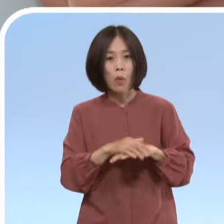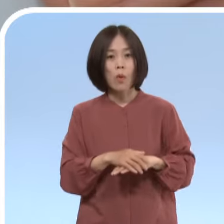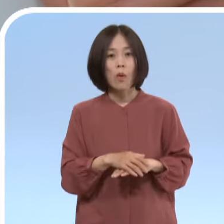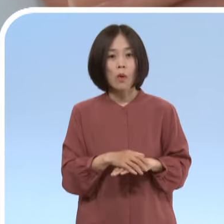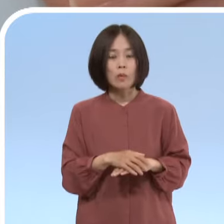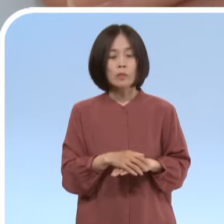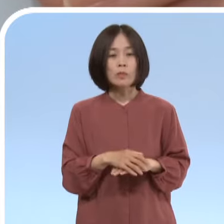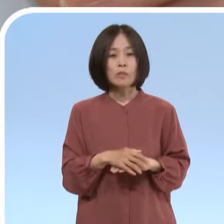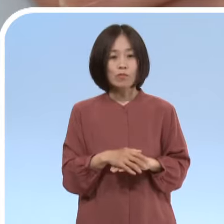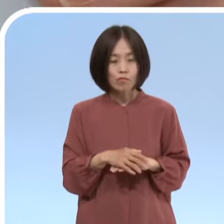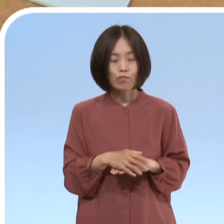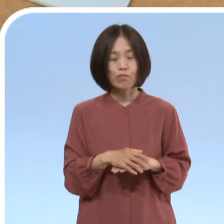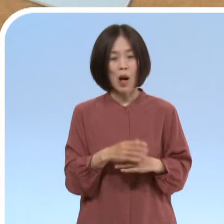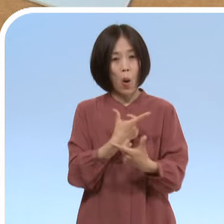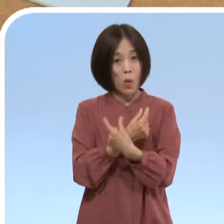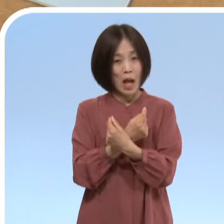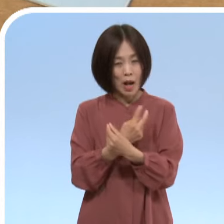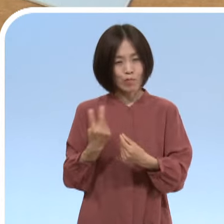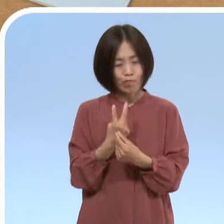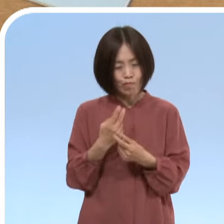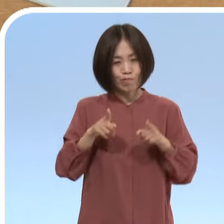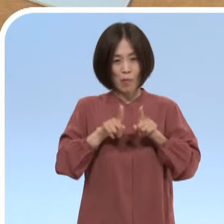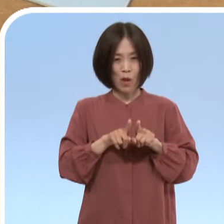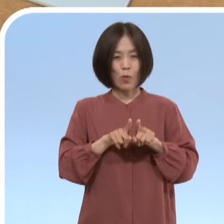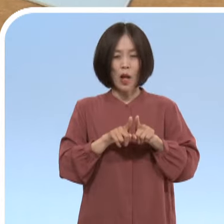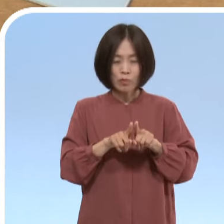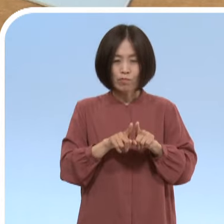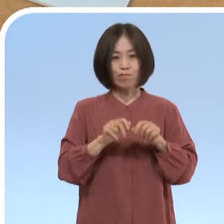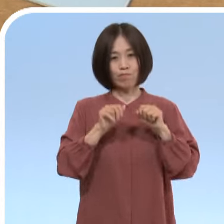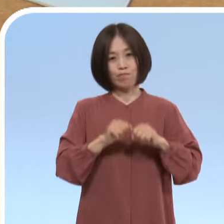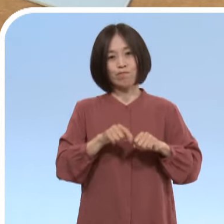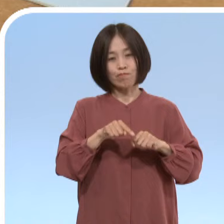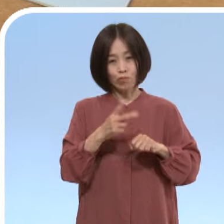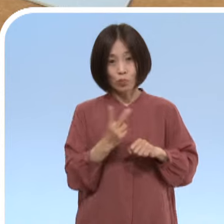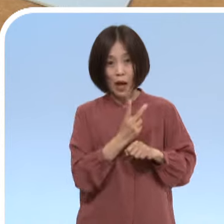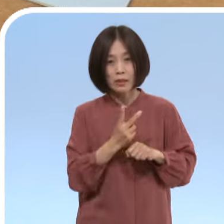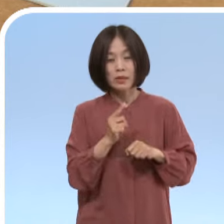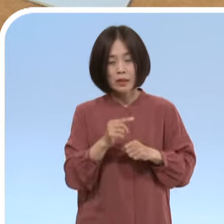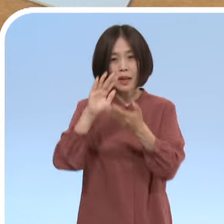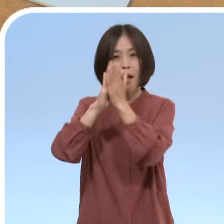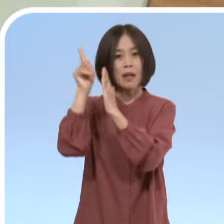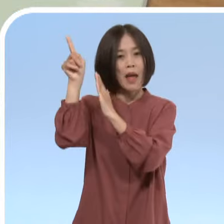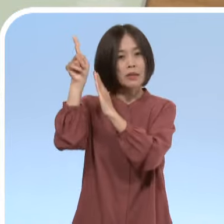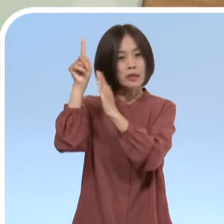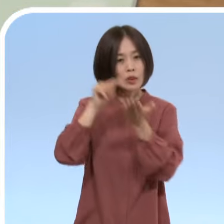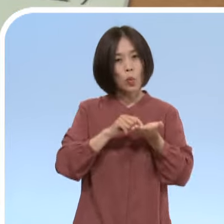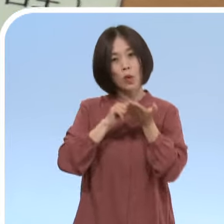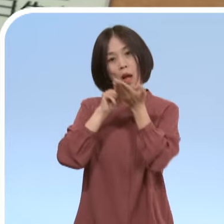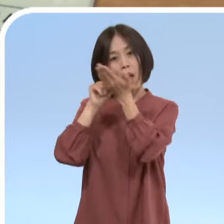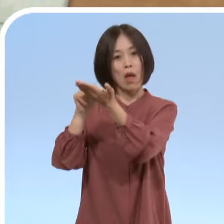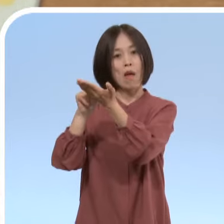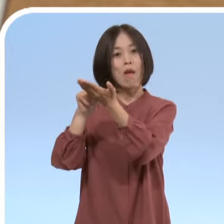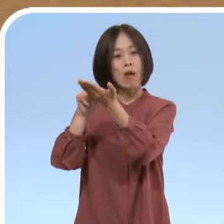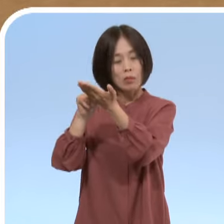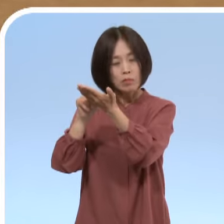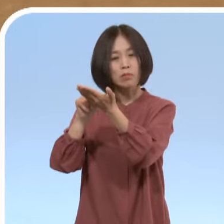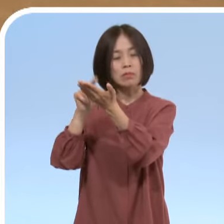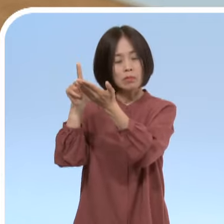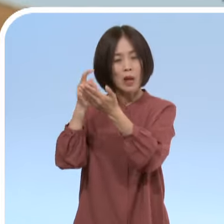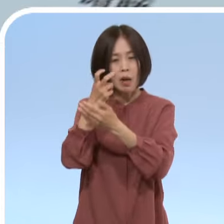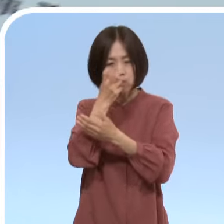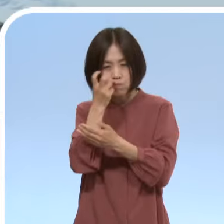らえるんですか？ はい、これはですね、お互いに人生のパートナーとして認め合ったお二人からですね、県の方に届けていただ